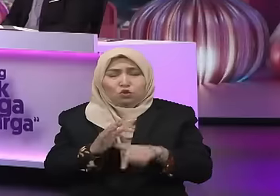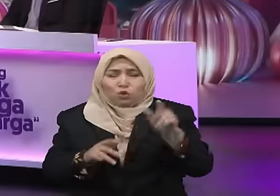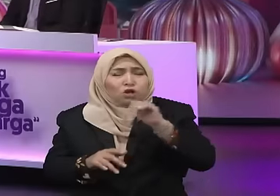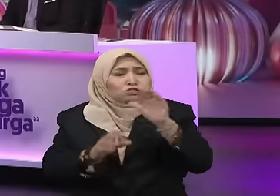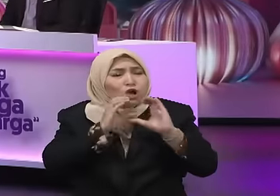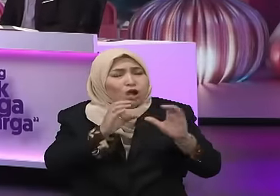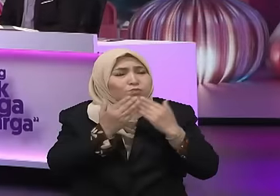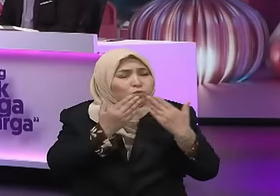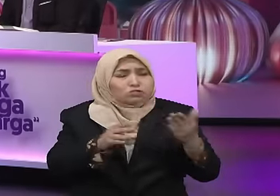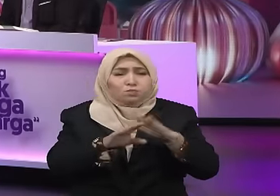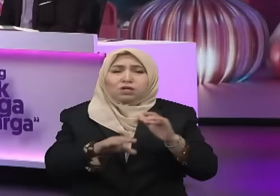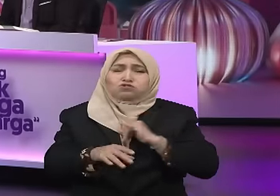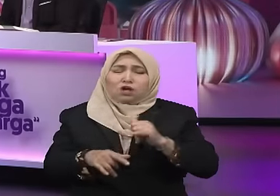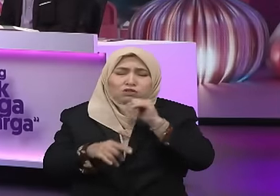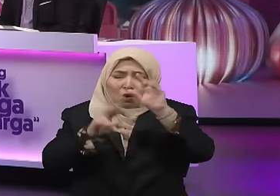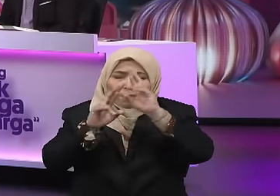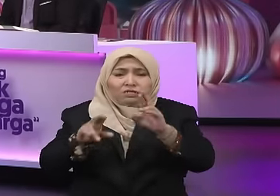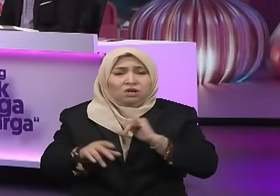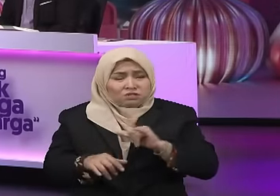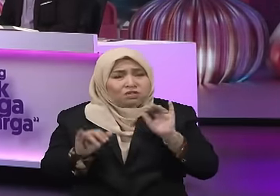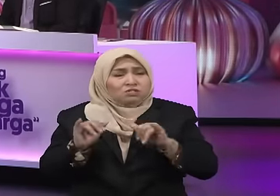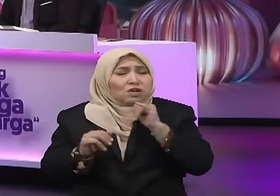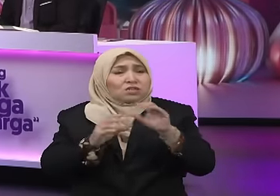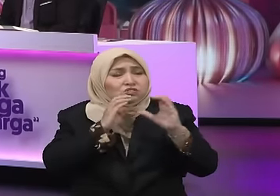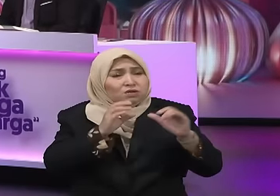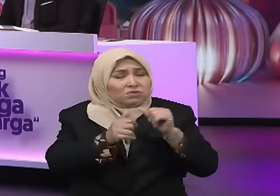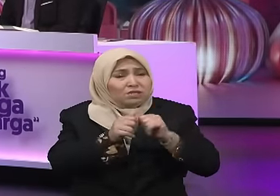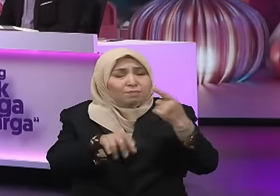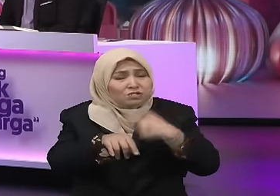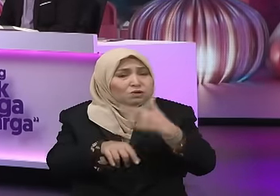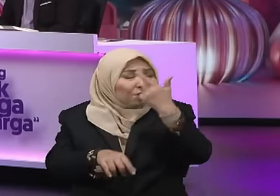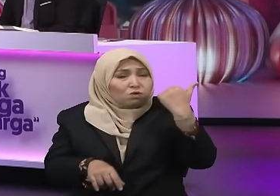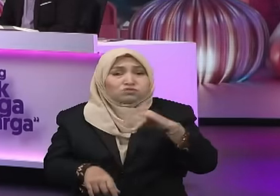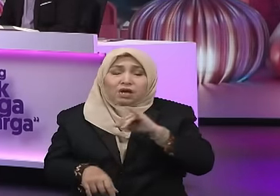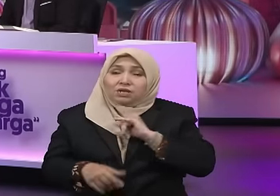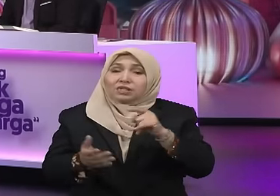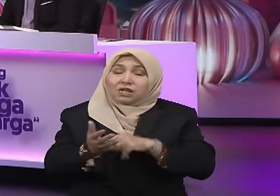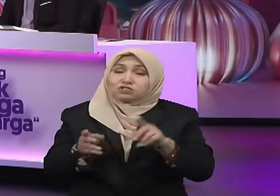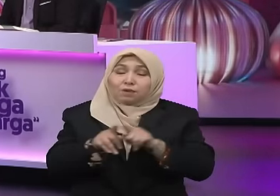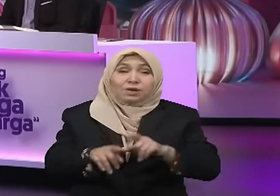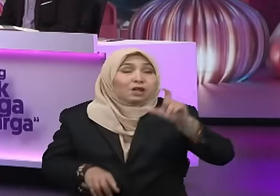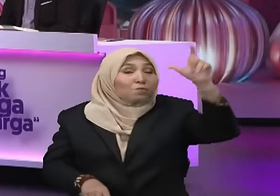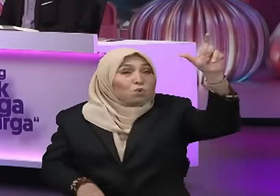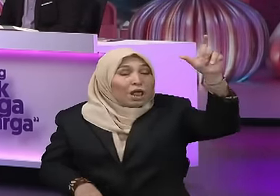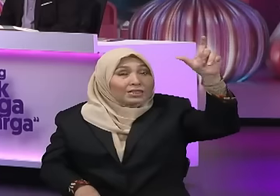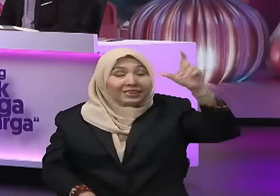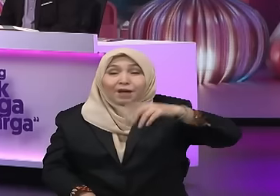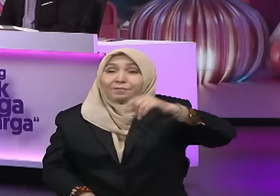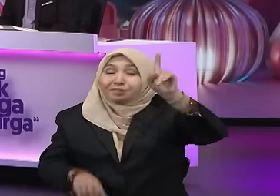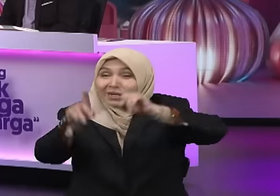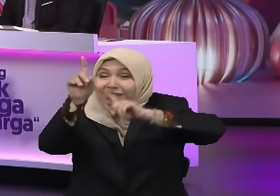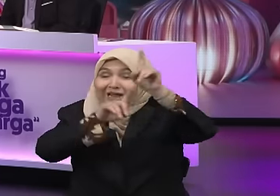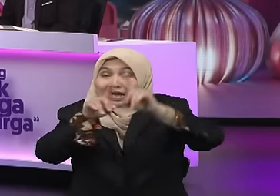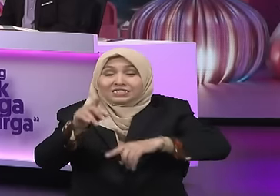terima kasih pada saya, tak hargai saya. Memanglah saya tak cakap terima kasih setiap masa, pasal saya ni macam bulan dan bintang. Oh, contohnya, kan.